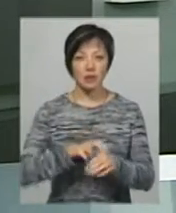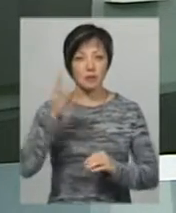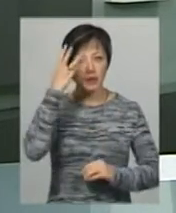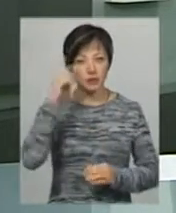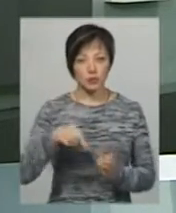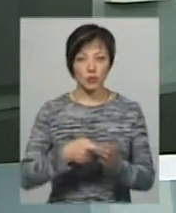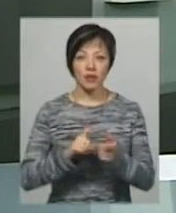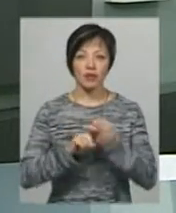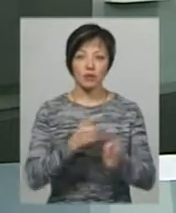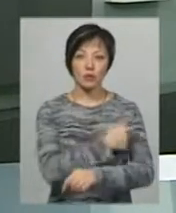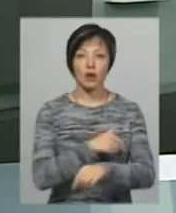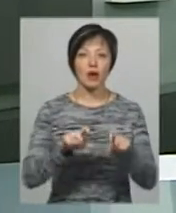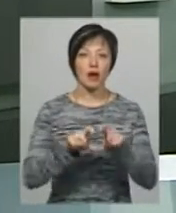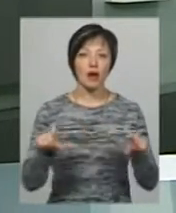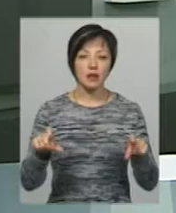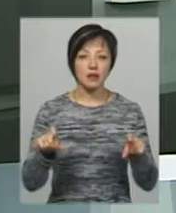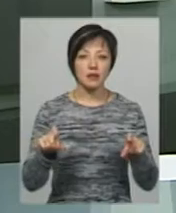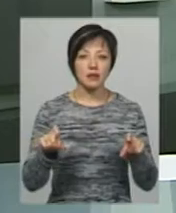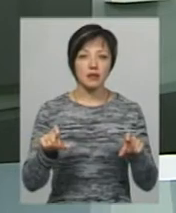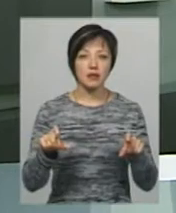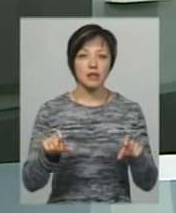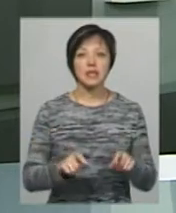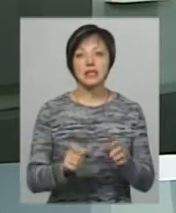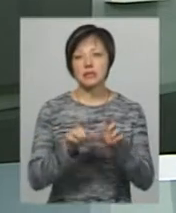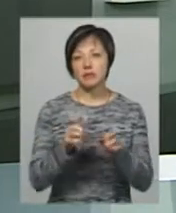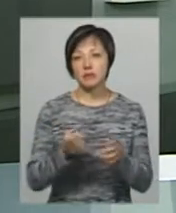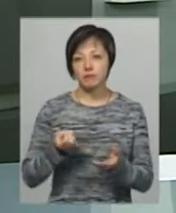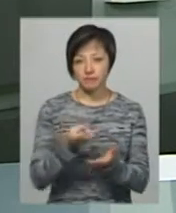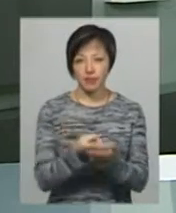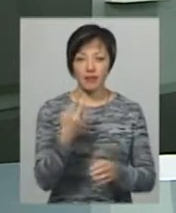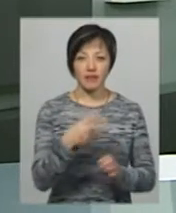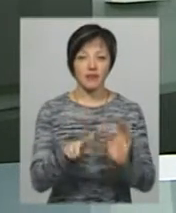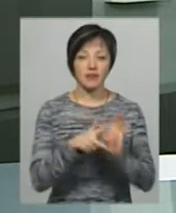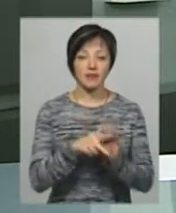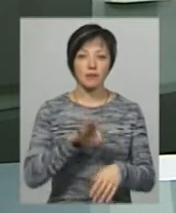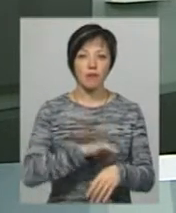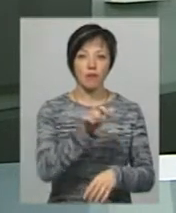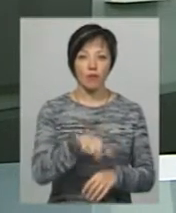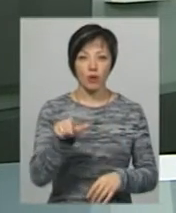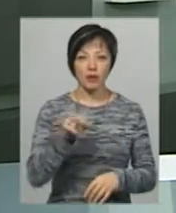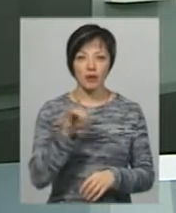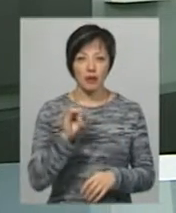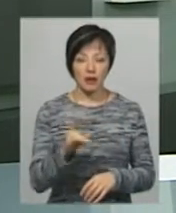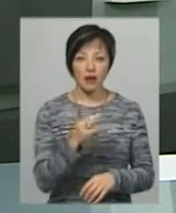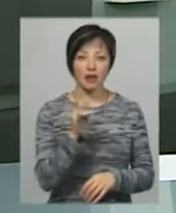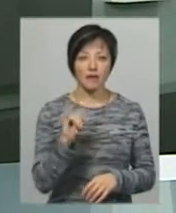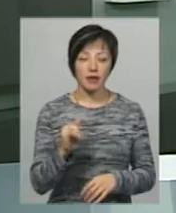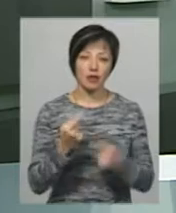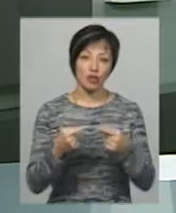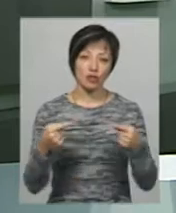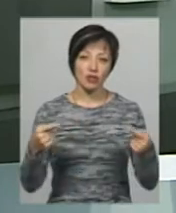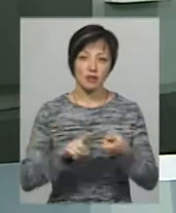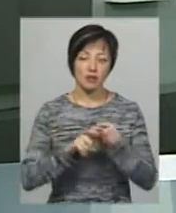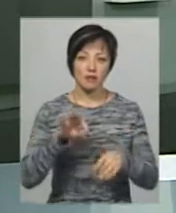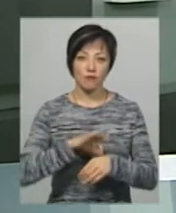Хмельницької міської інфекційної лікарні Оксана Піддубна, в заклад поступило 28 хворих на кір, ГРВІ та інші інфекційні